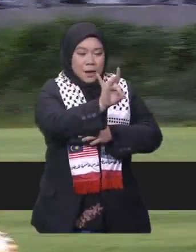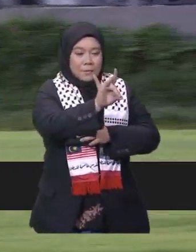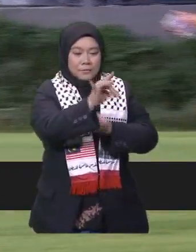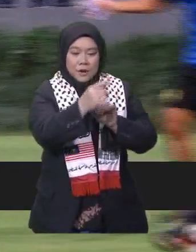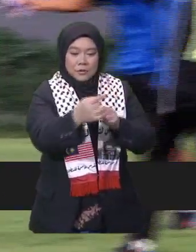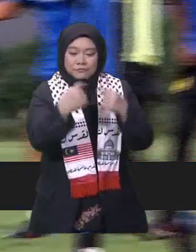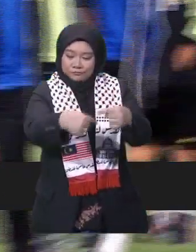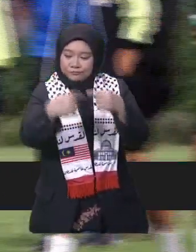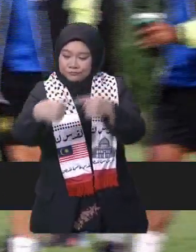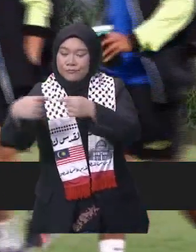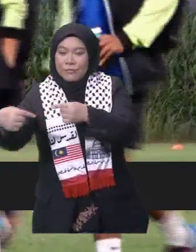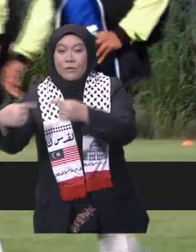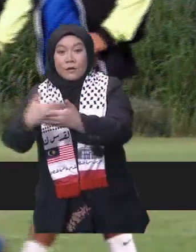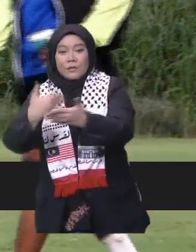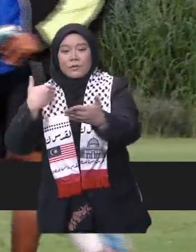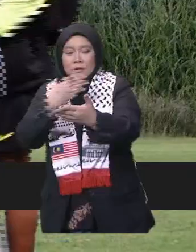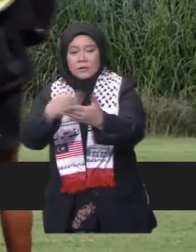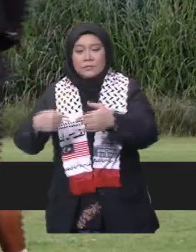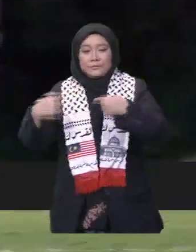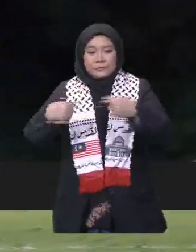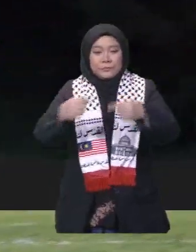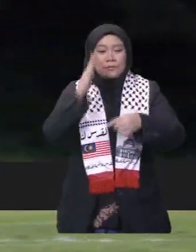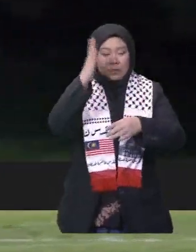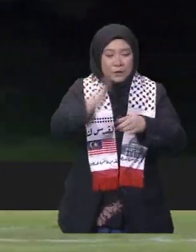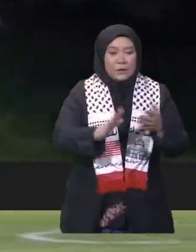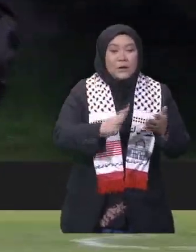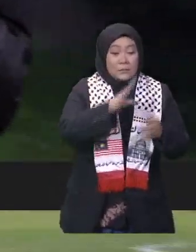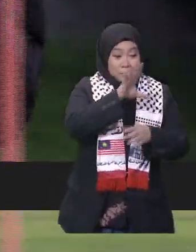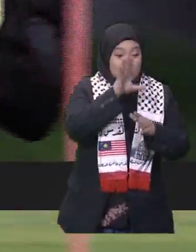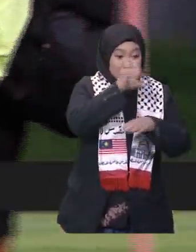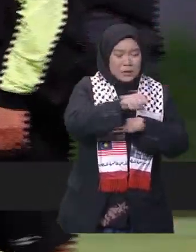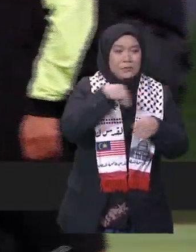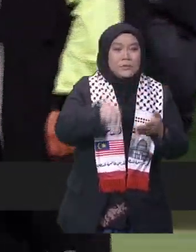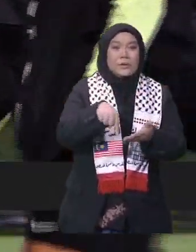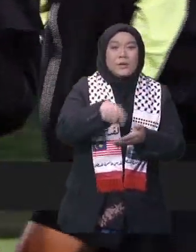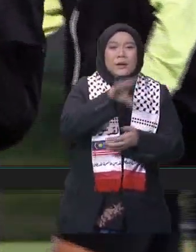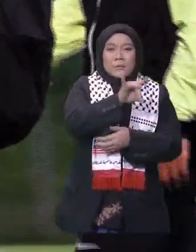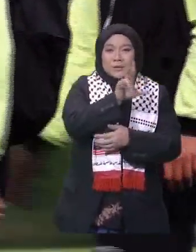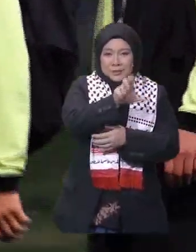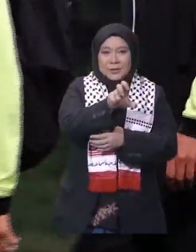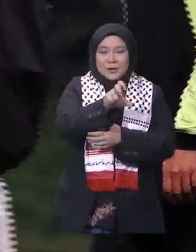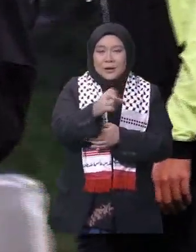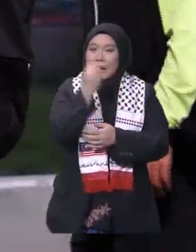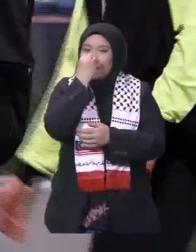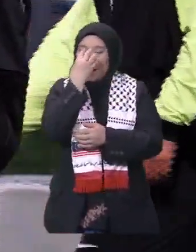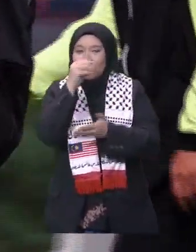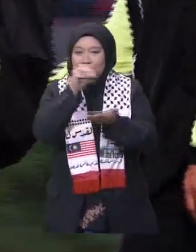pertemuan sebelum ini. Perlawanan akan berlangsung 8:30 malam ini di Stadium 4, Bangkok.